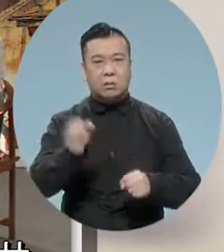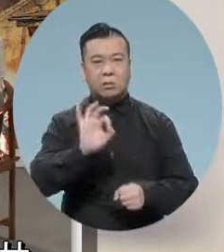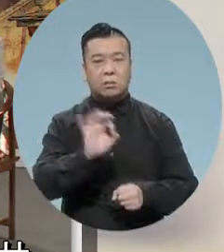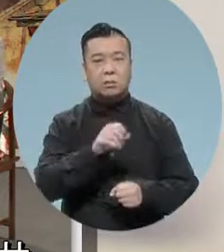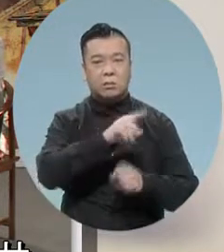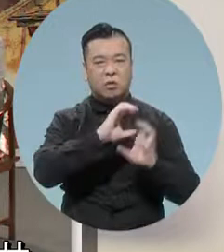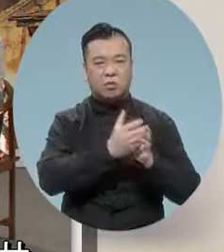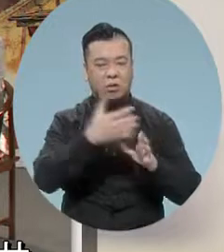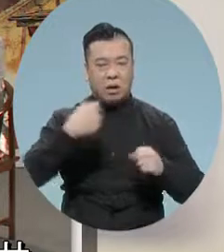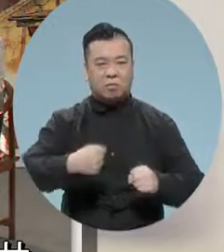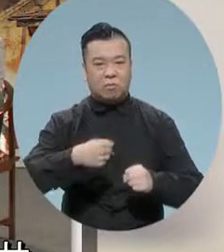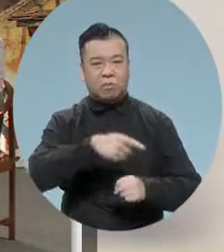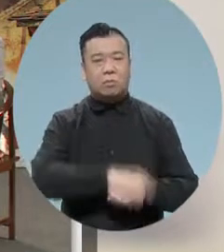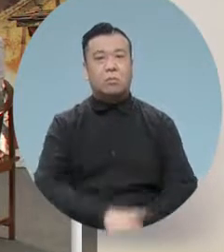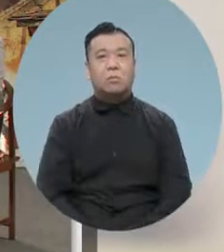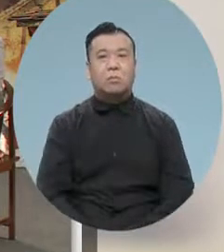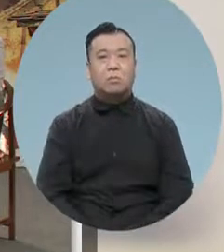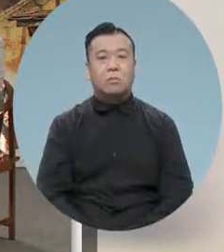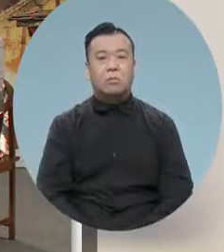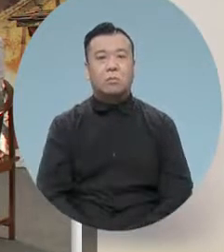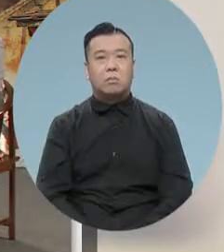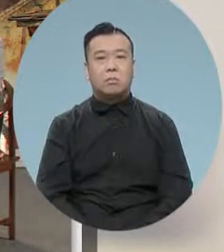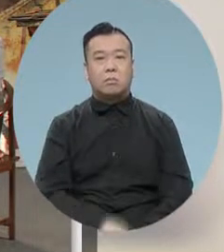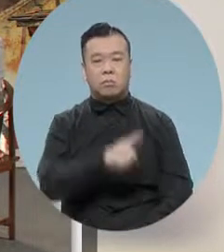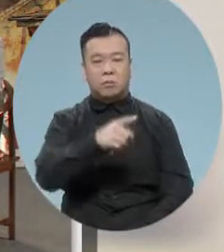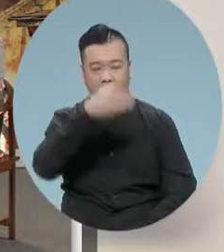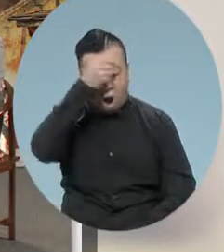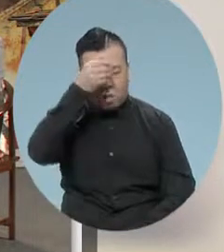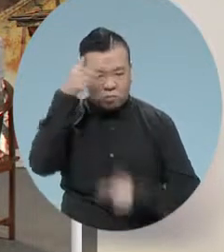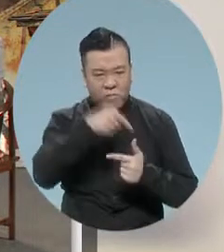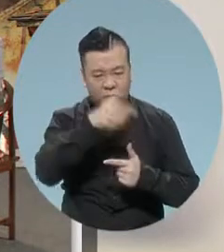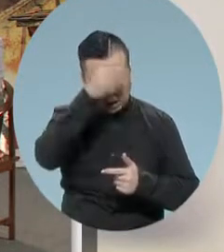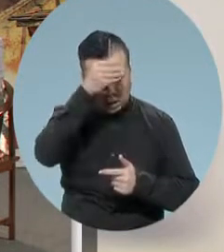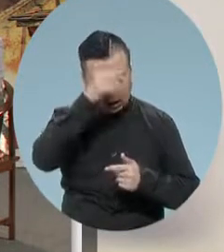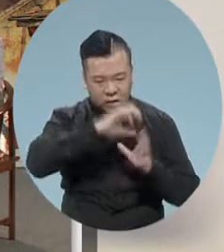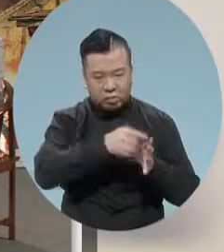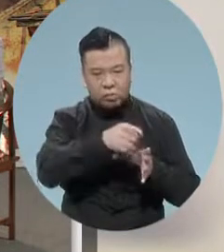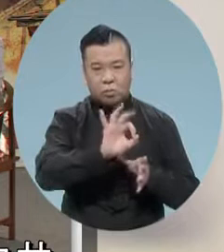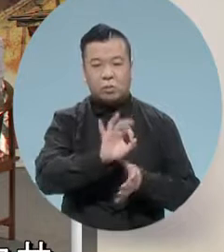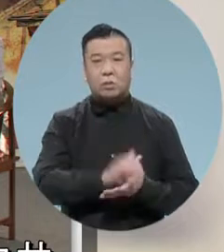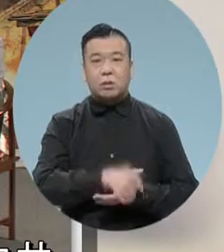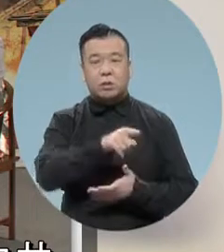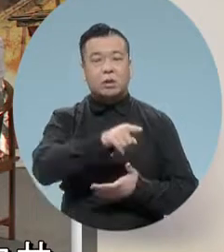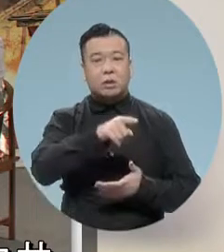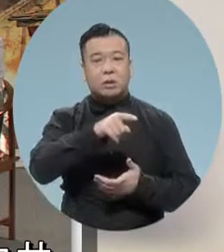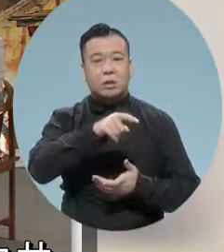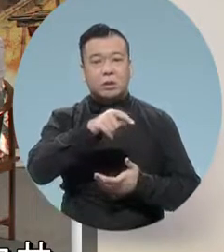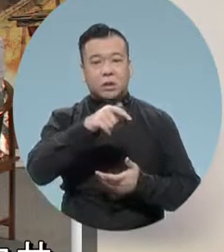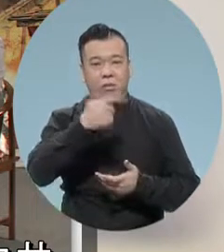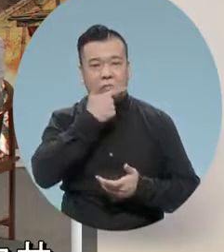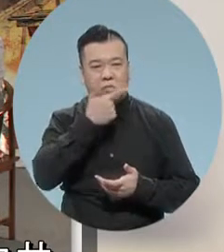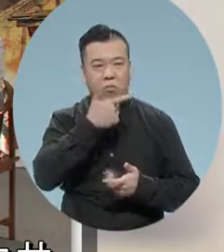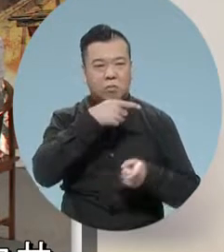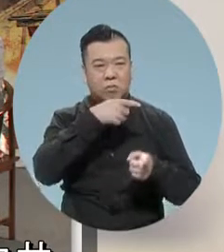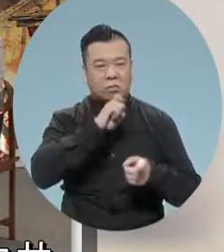組織，即是中共，沒有一個願意學習的政黨 中共，冇一个愿意不